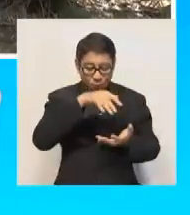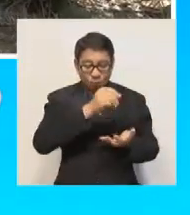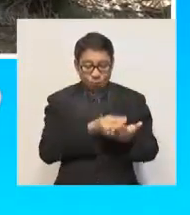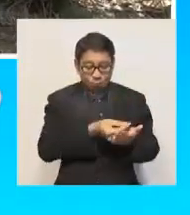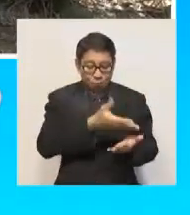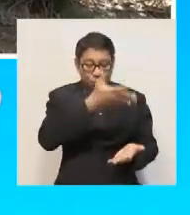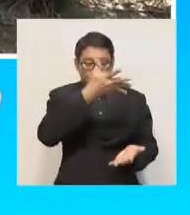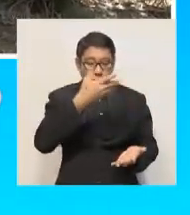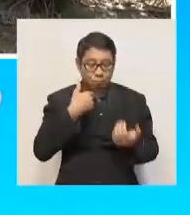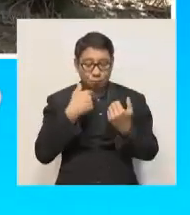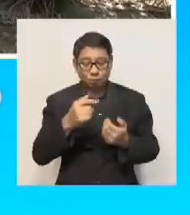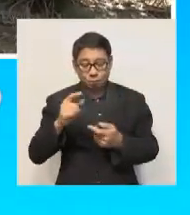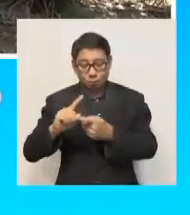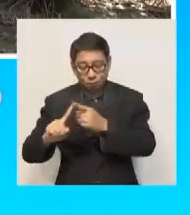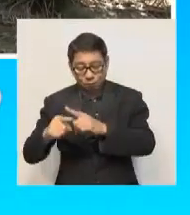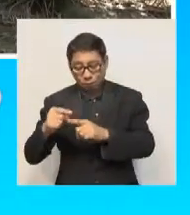ครับ